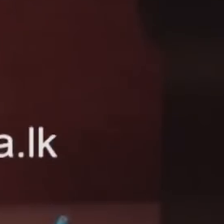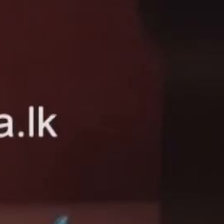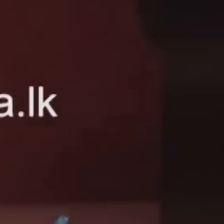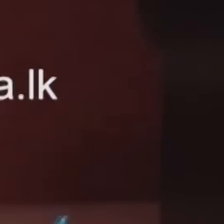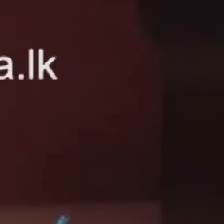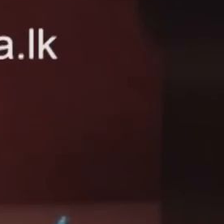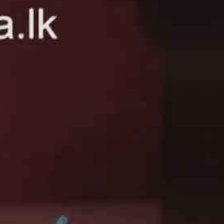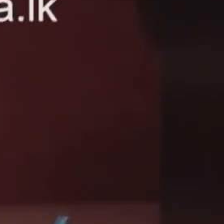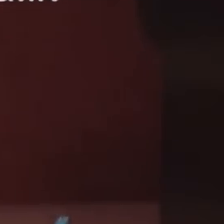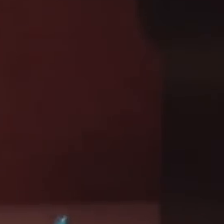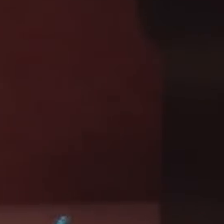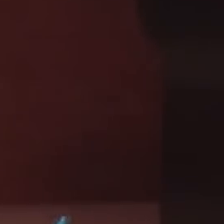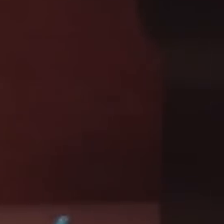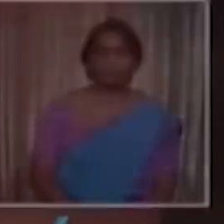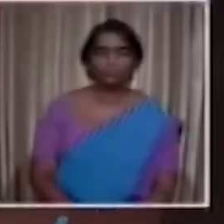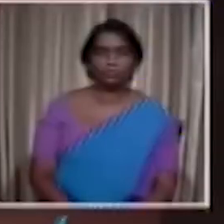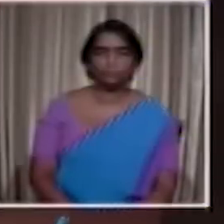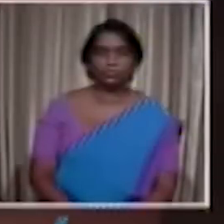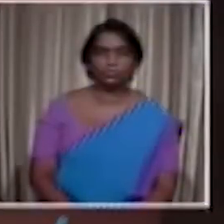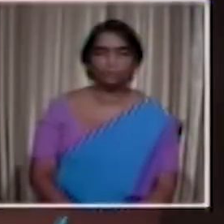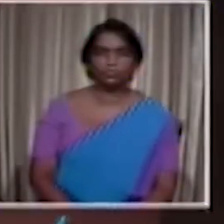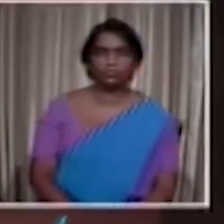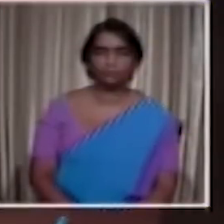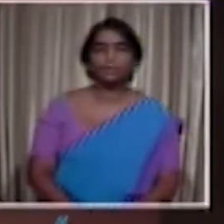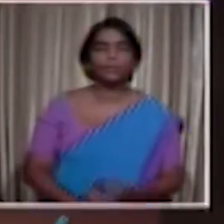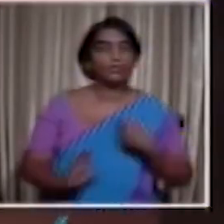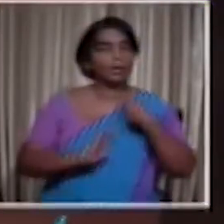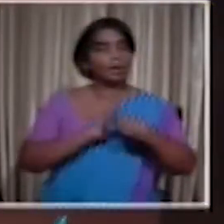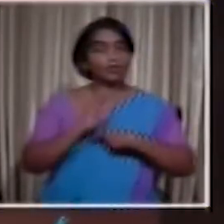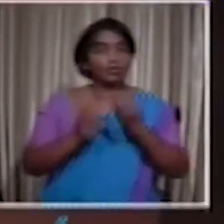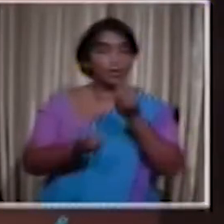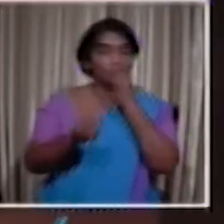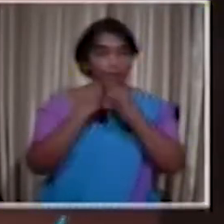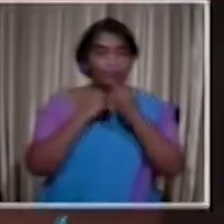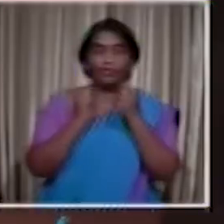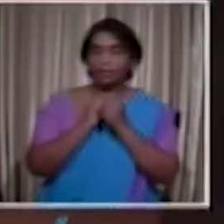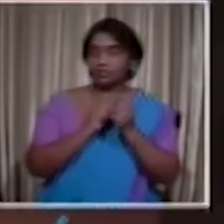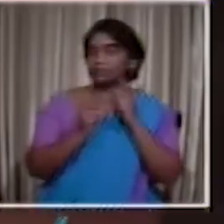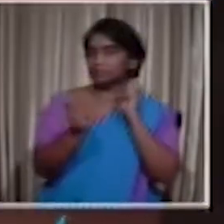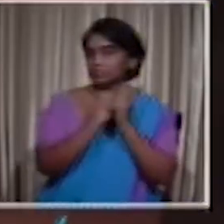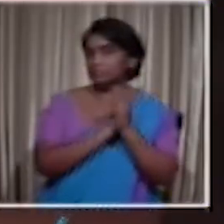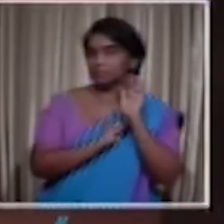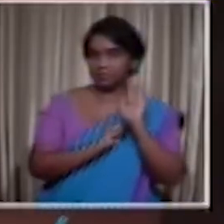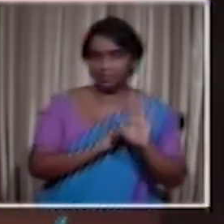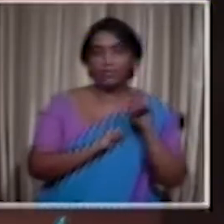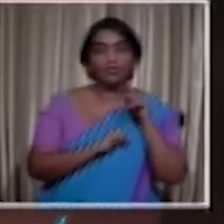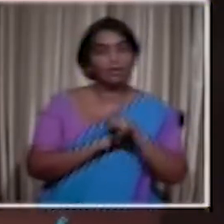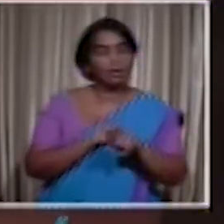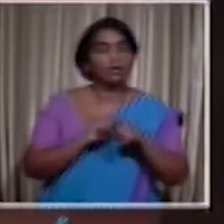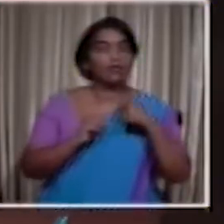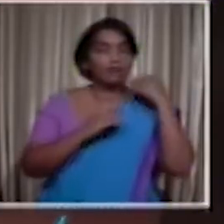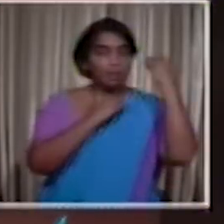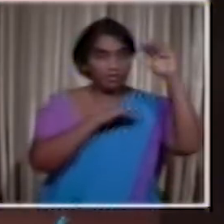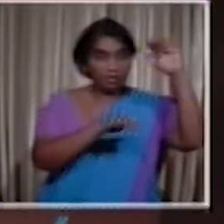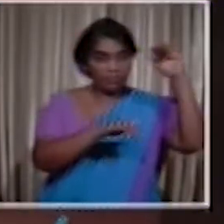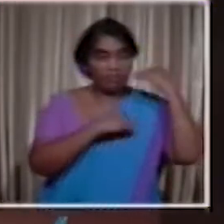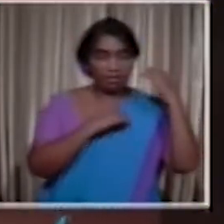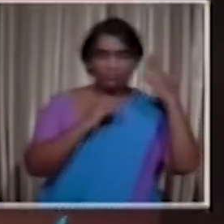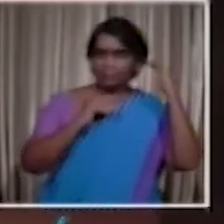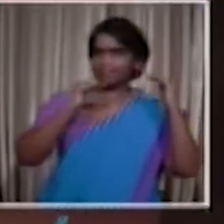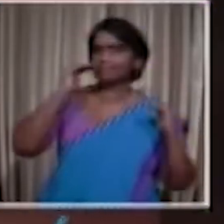අපේ පරිභෝජන රටාව වෙනසක් වෙලා තිබෙනවා එනිසා අපේ රටේ පරිභෝජන රටාව වෙනසක් සිදු වී තිබෙනවා එනිසා අපි මේ ආනයන අපනයන අතර